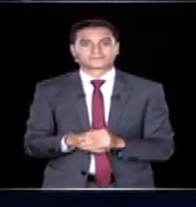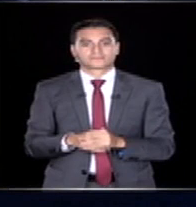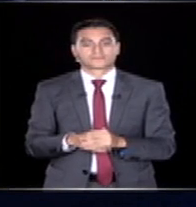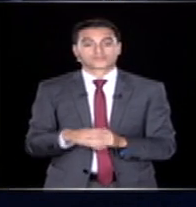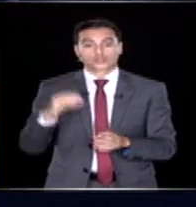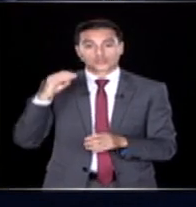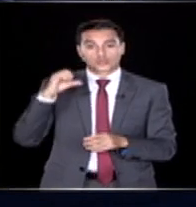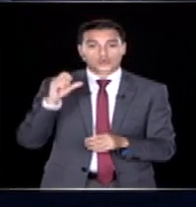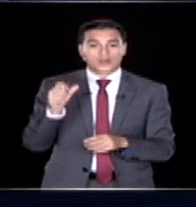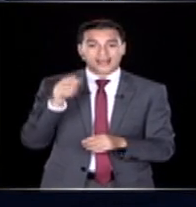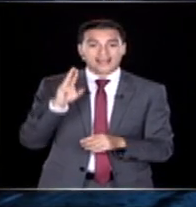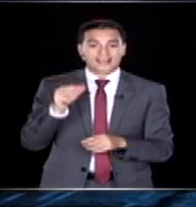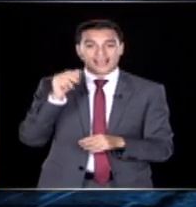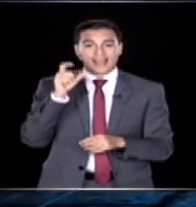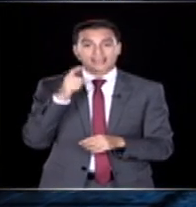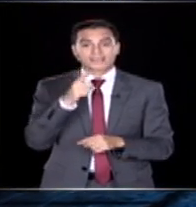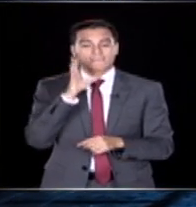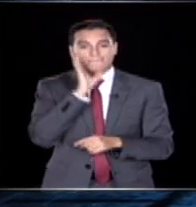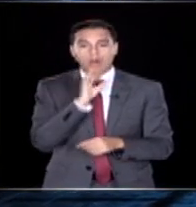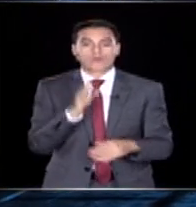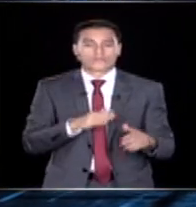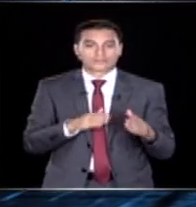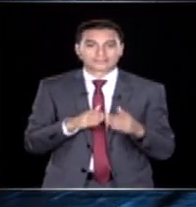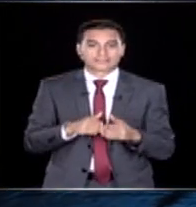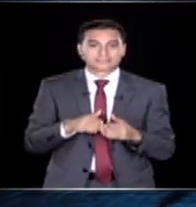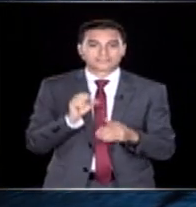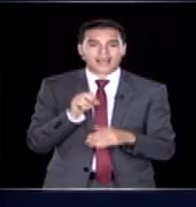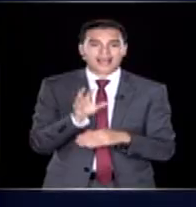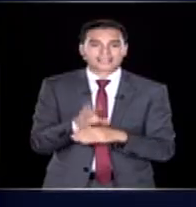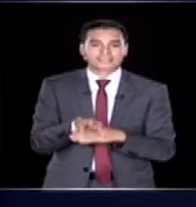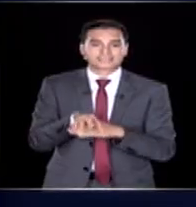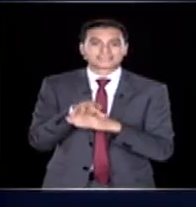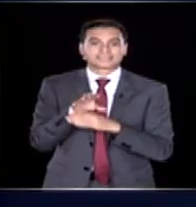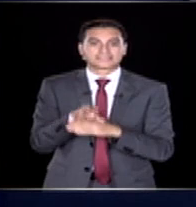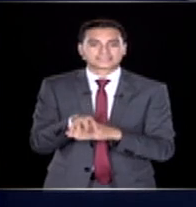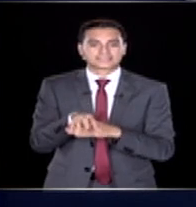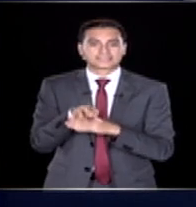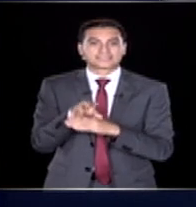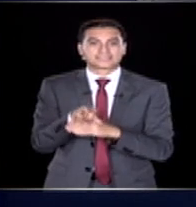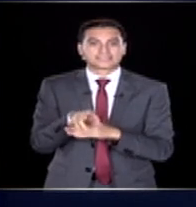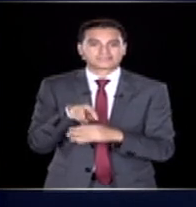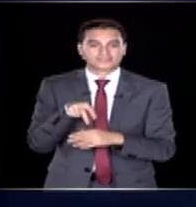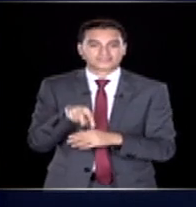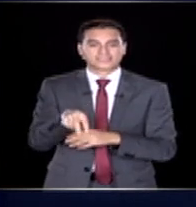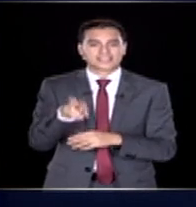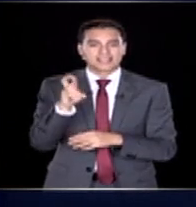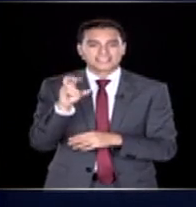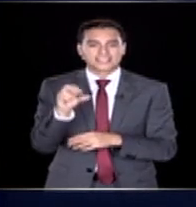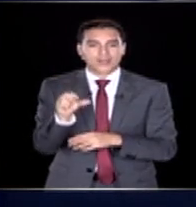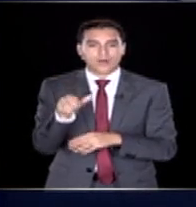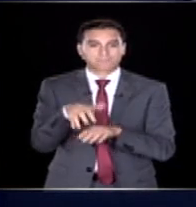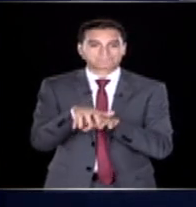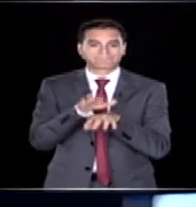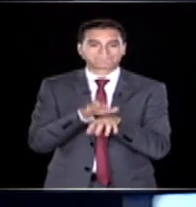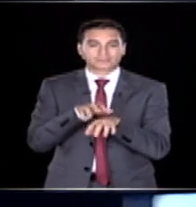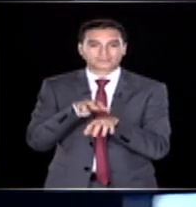جوناثان ده في موسوعة جينيس للأرقام القياسية، 190 سنة لحد النهاردة. خطفت عشانات، برافو